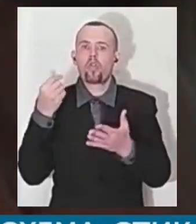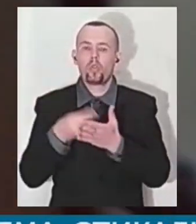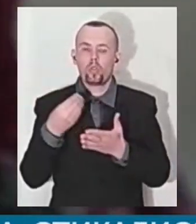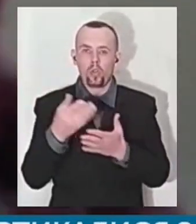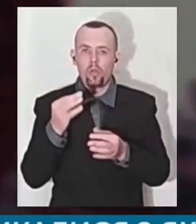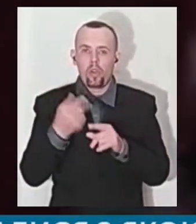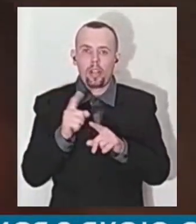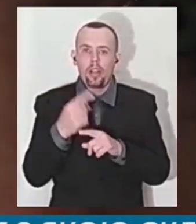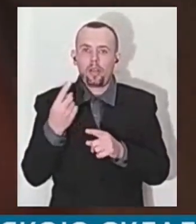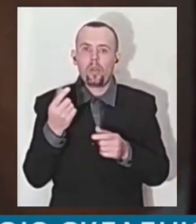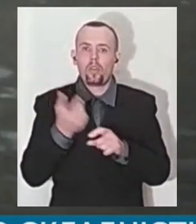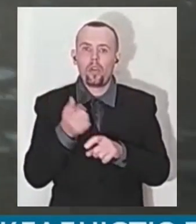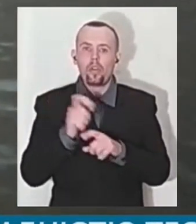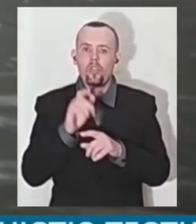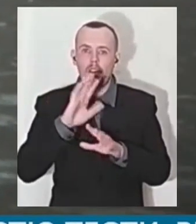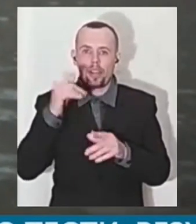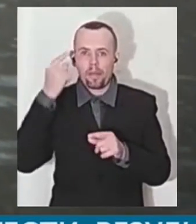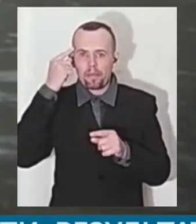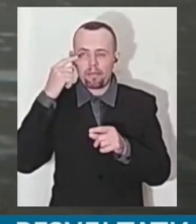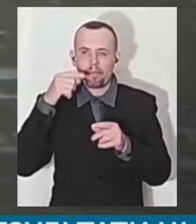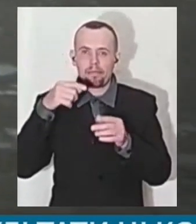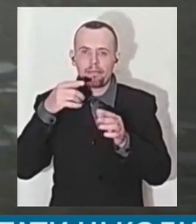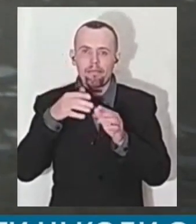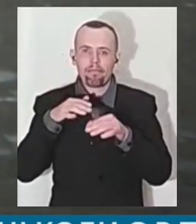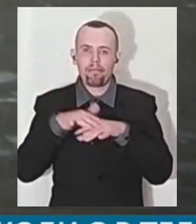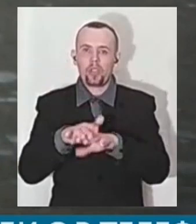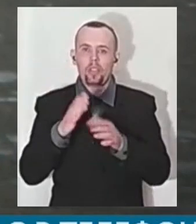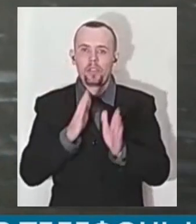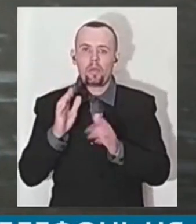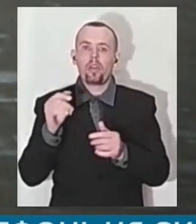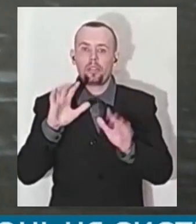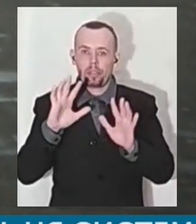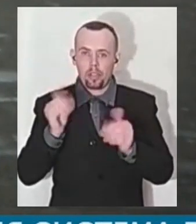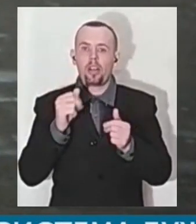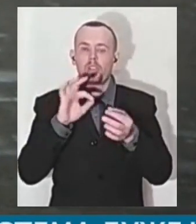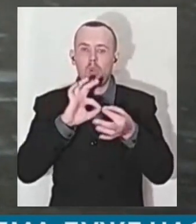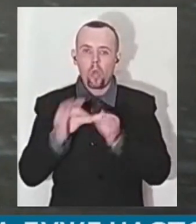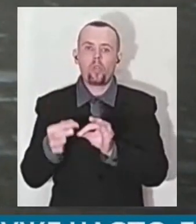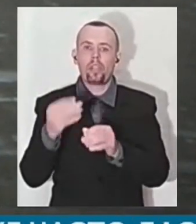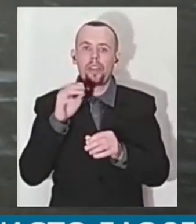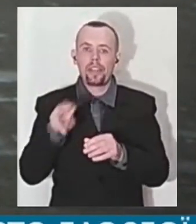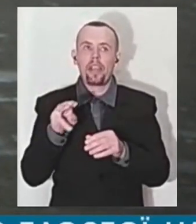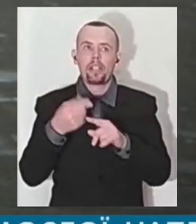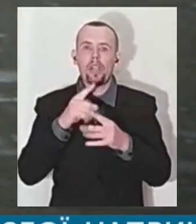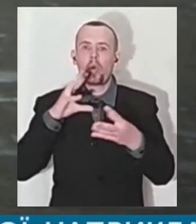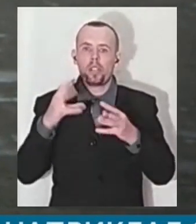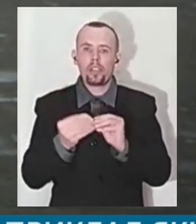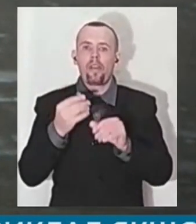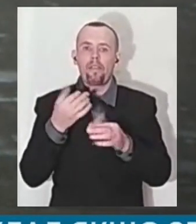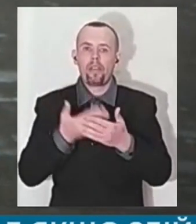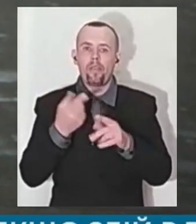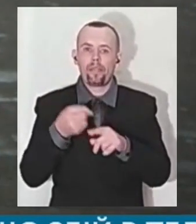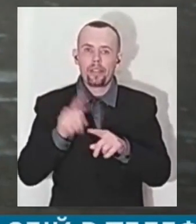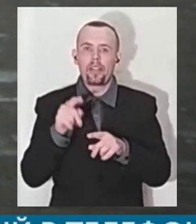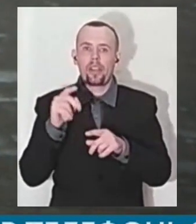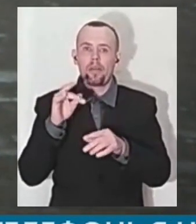дуже непродуманная система, схема. Сталкивались с какой сложностью? Тесты, результаты, вот эти QR-коды